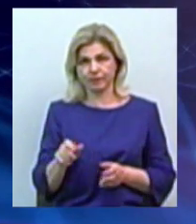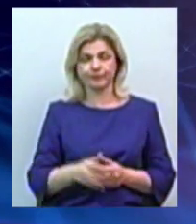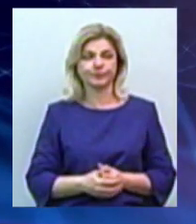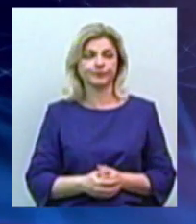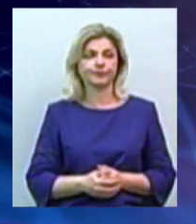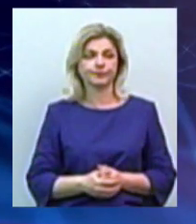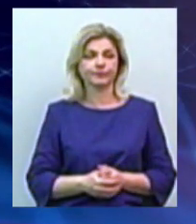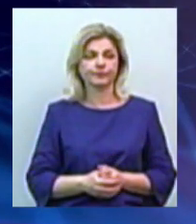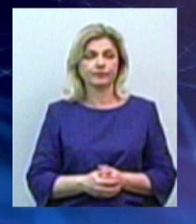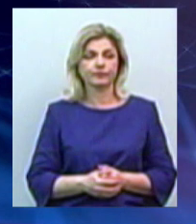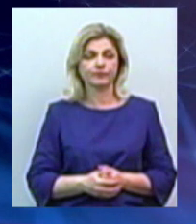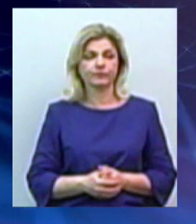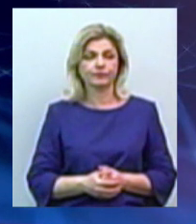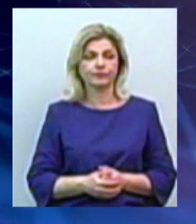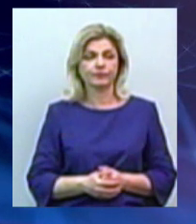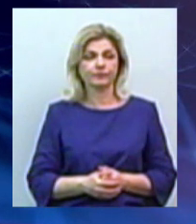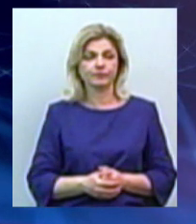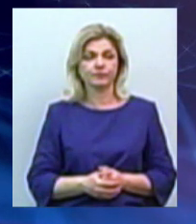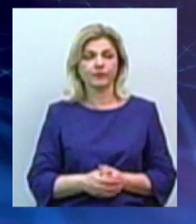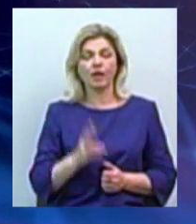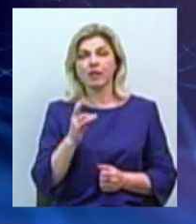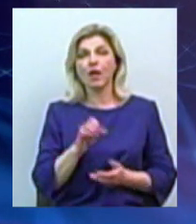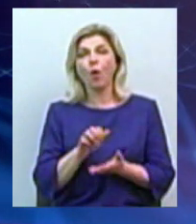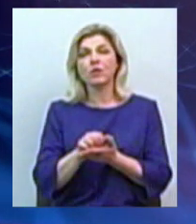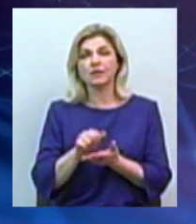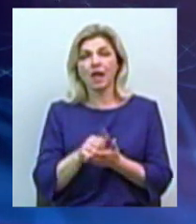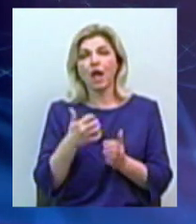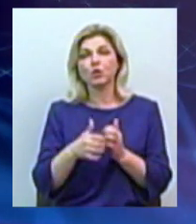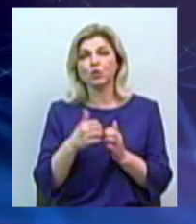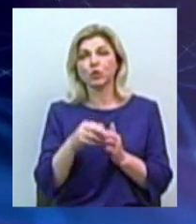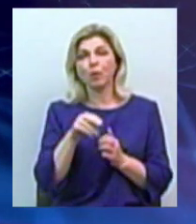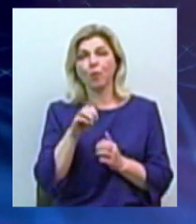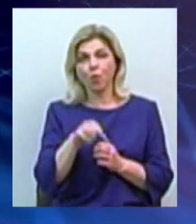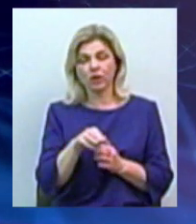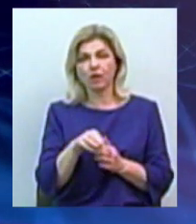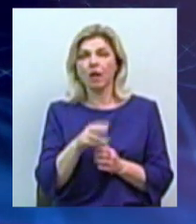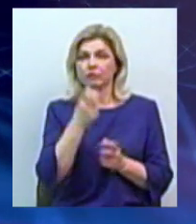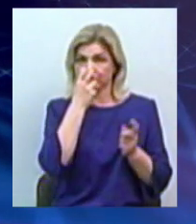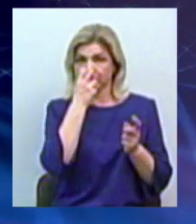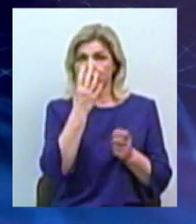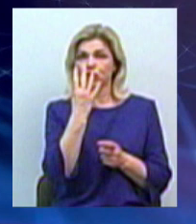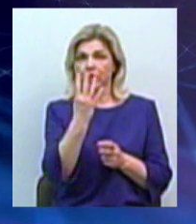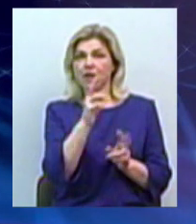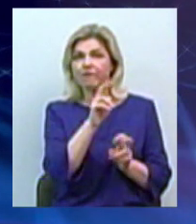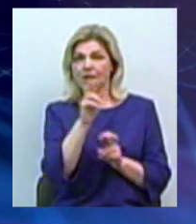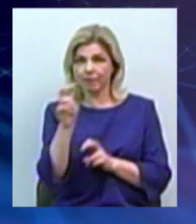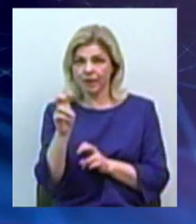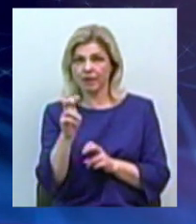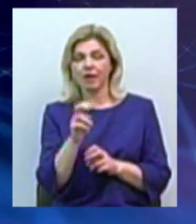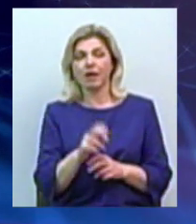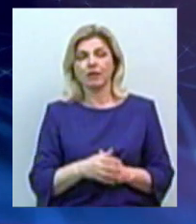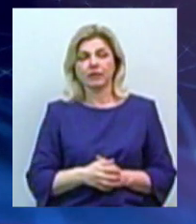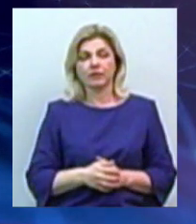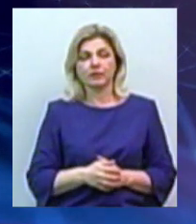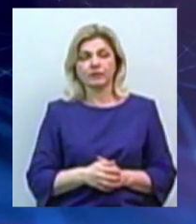того, що я озвучив, на концесію Херсонського порту претендують 4 компанії, серед них турецька, грузинсько-швейцарська і